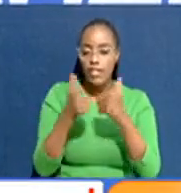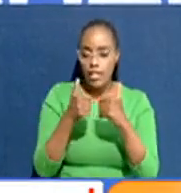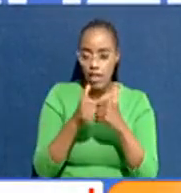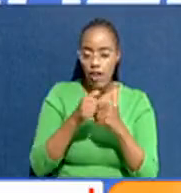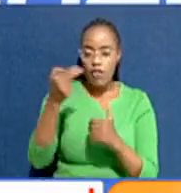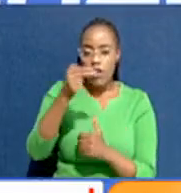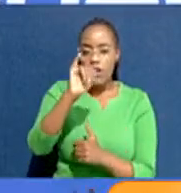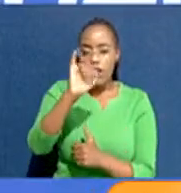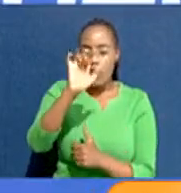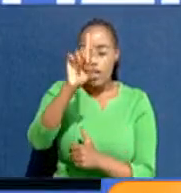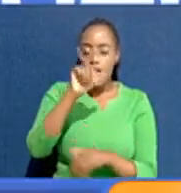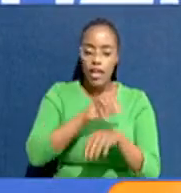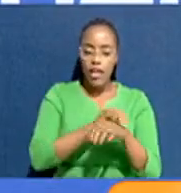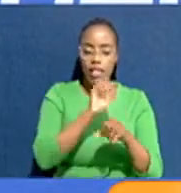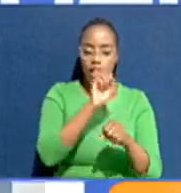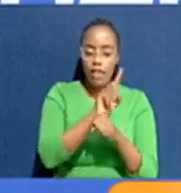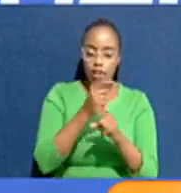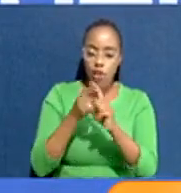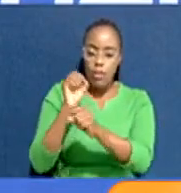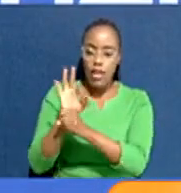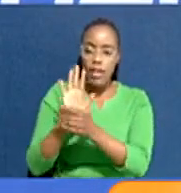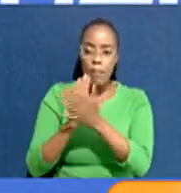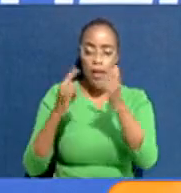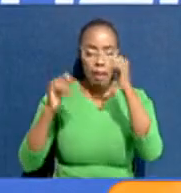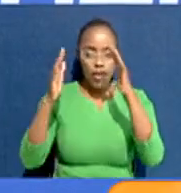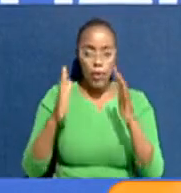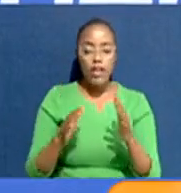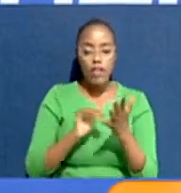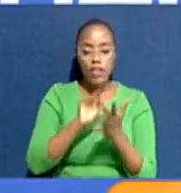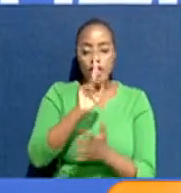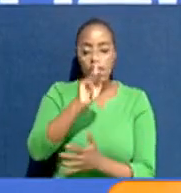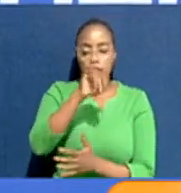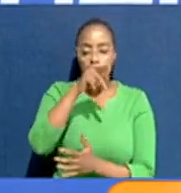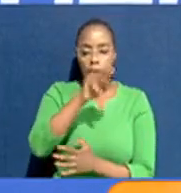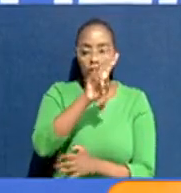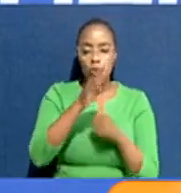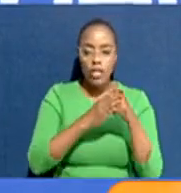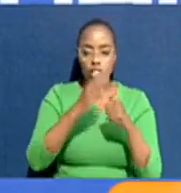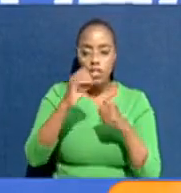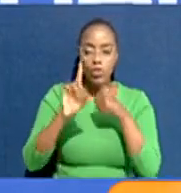Hilda siku ya leo aliweza kupata 11 out of 13 na akakuwa mshindi. Tuma neno KJP kwa 29063 kushiriki.